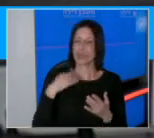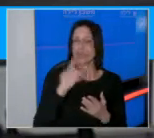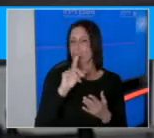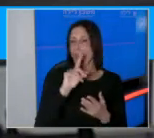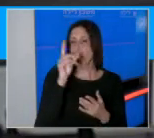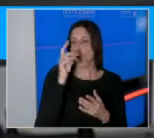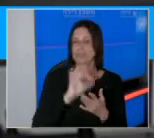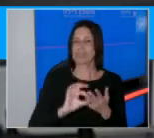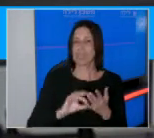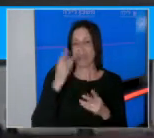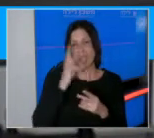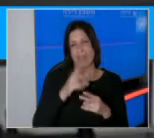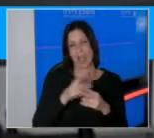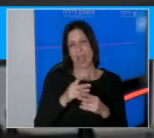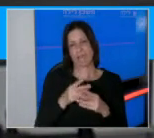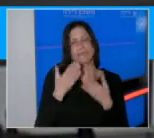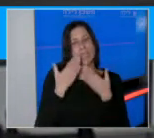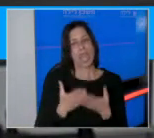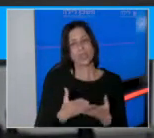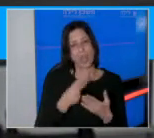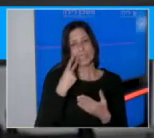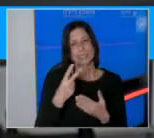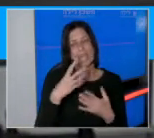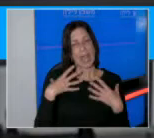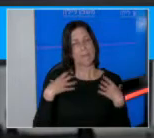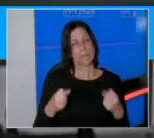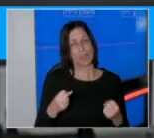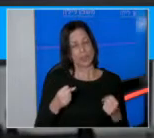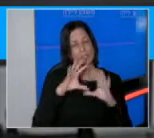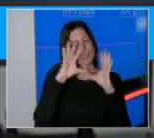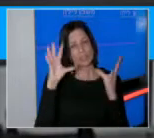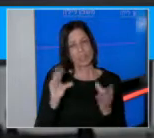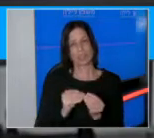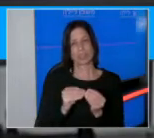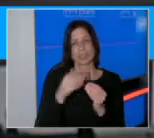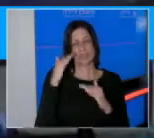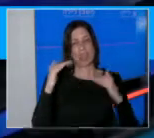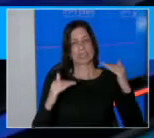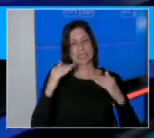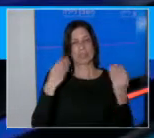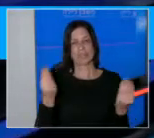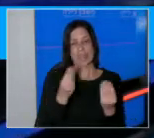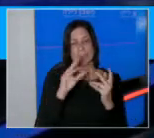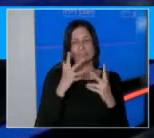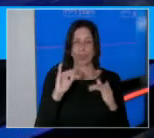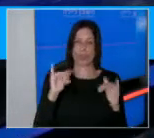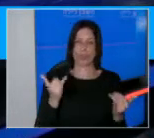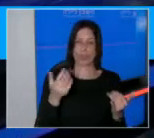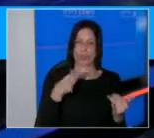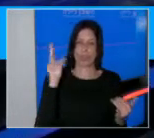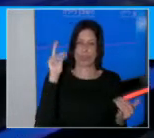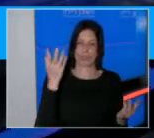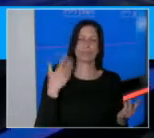המחלה, ויעזור להסתכל על הבריאות בפרספקטיבה הרחבה, ולאזן בין הדברים בצורה יותר נכונה. אני כולי